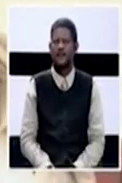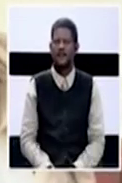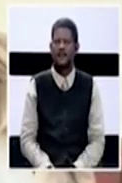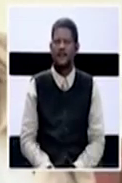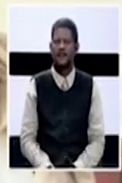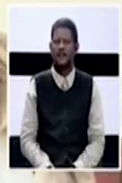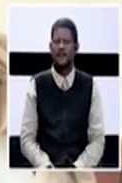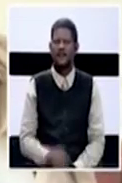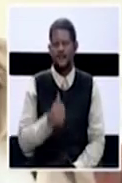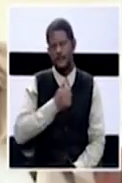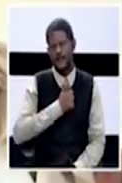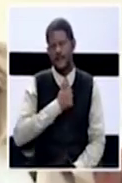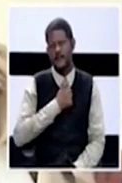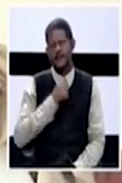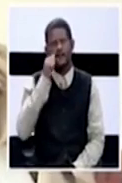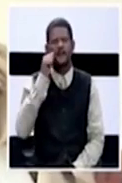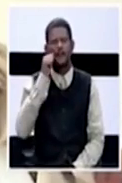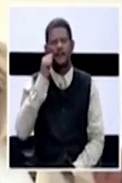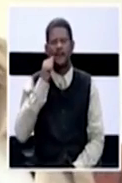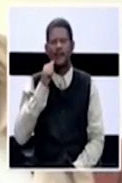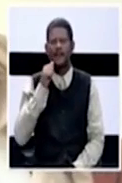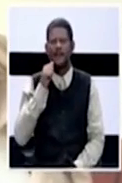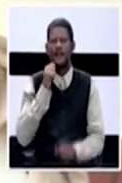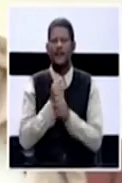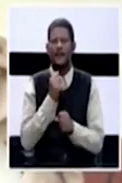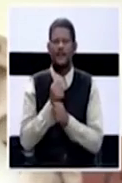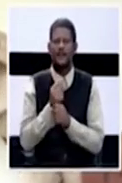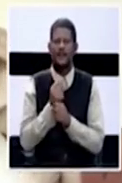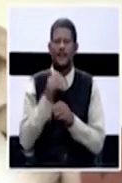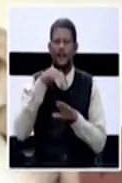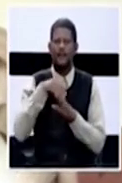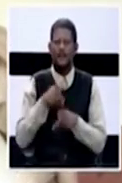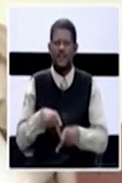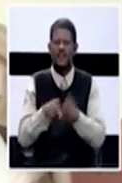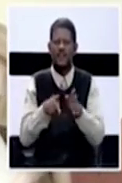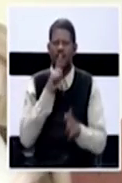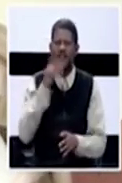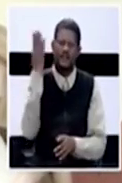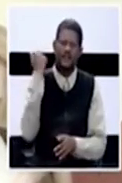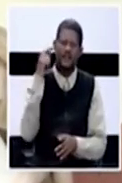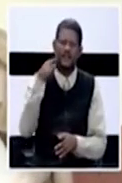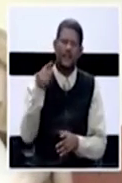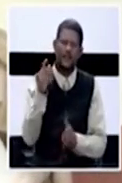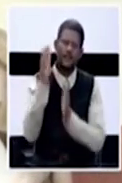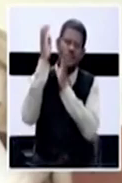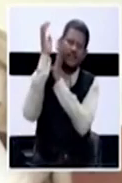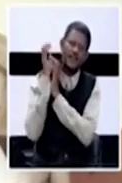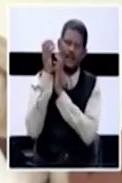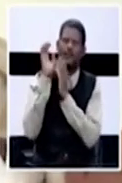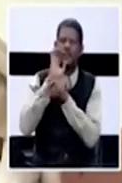ማለት ሲ ንሕና ኳት መልእክቲ ውቕዑ ተባሃልናን ኣብ ስራሕ ኢና ማእቶት ኢና ኣብ ሕርሻ ኢና ነርና ካብኣ ተፃዒና መንኪና